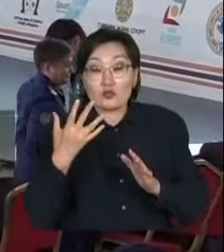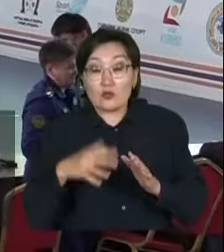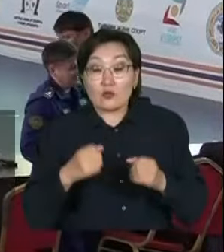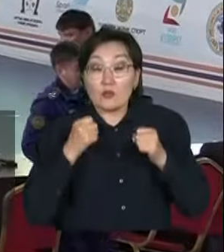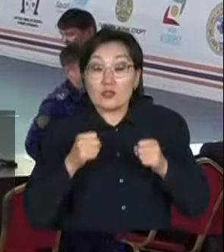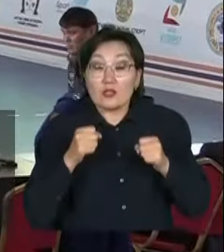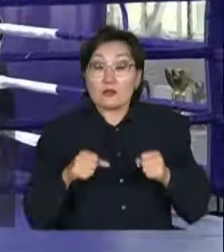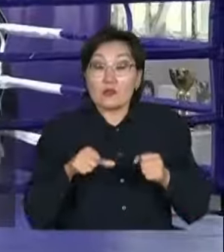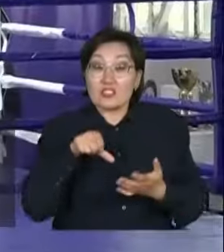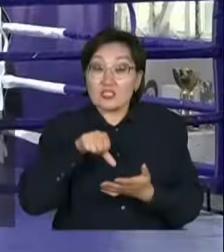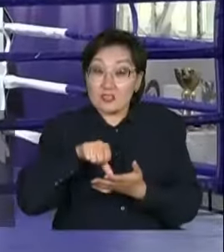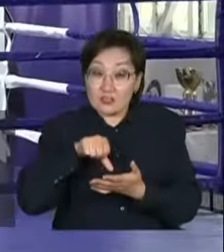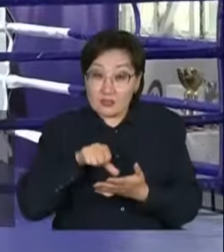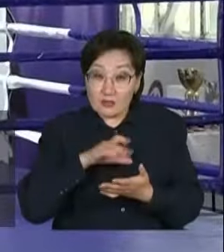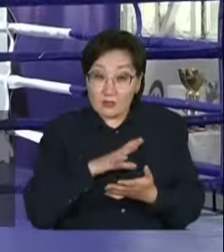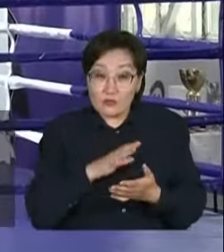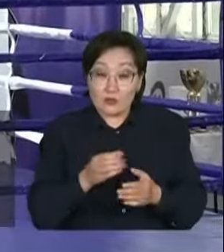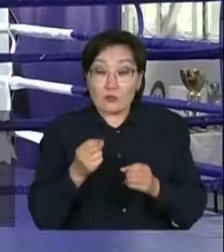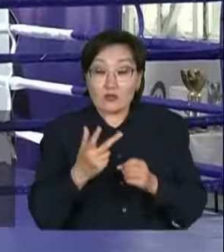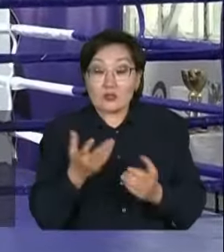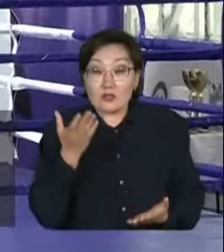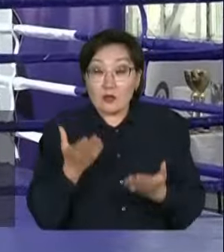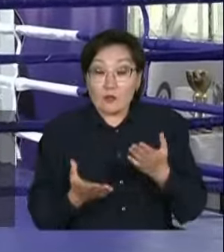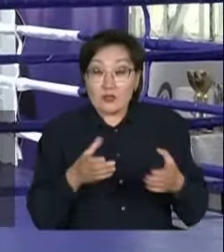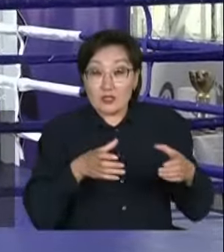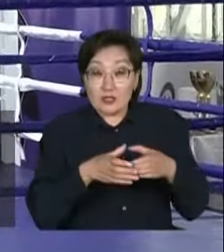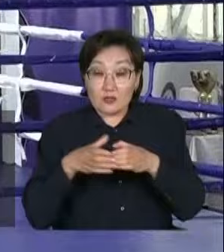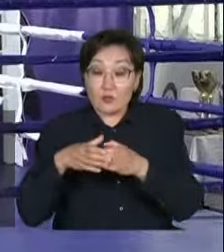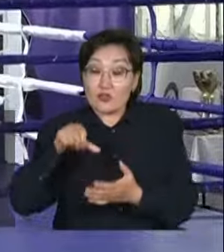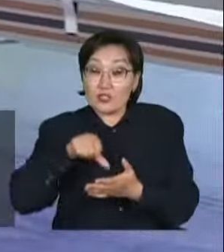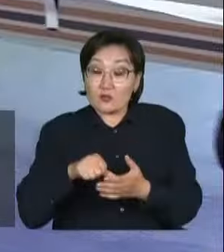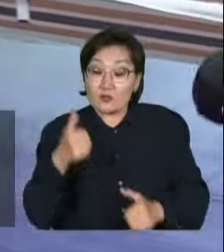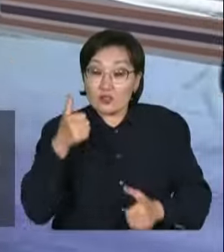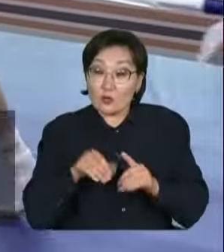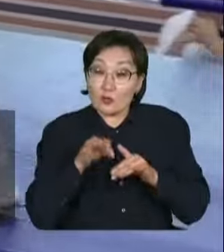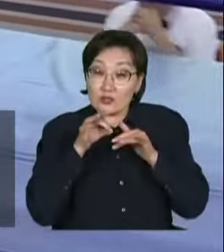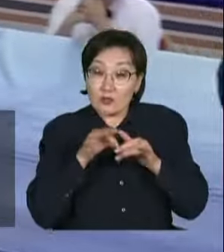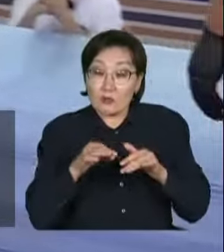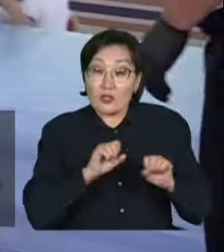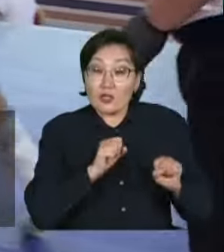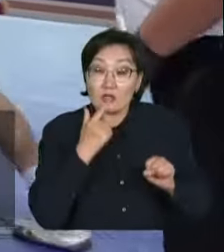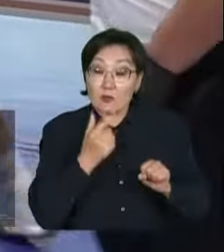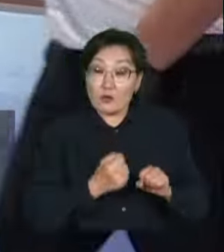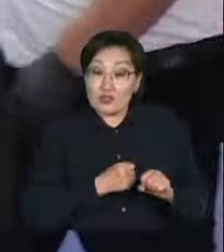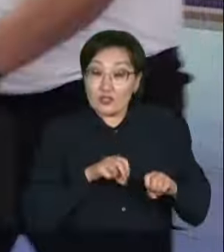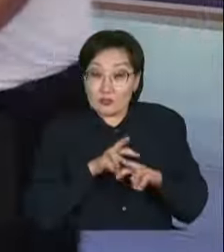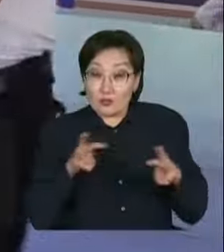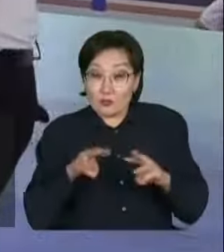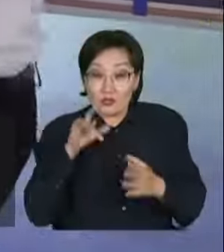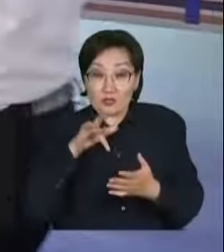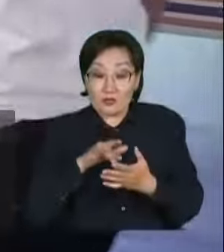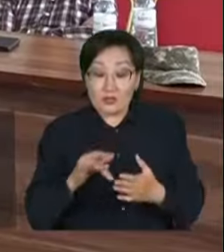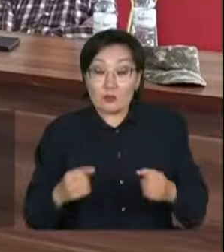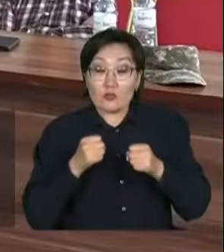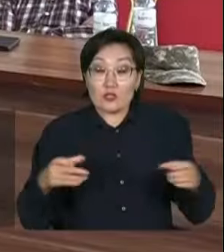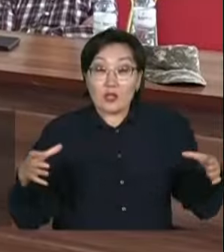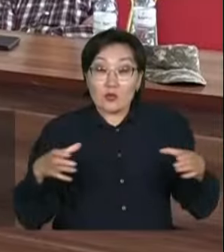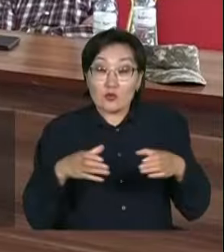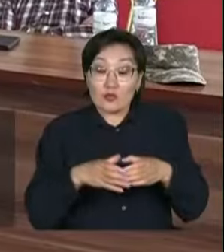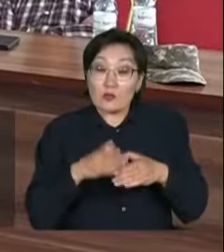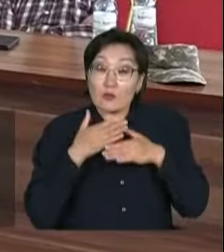шебері өзара сынға түсті. 13 салмақ дәрежесінде бақ сынасатын турнирдің өтуіне Қорғаныс министрлігінің орталық спорт комитеті ұйытқы